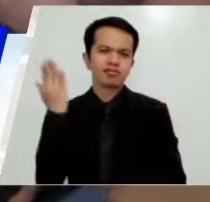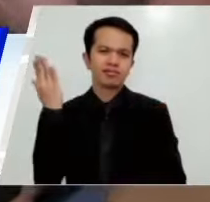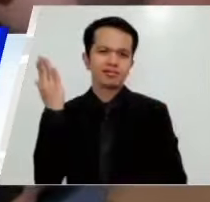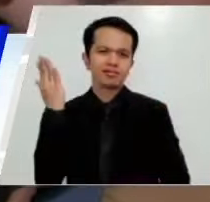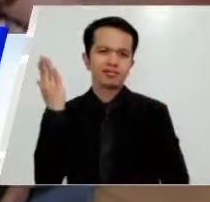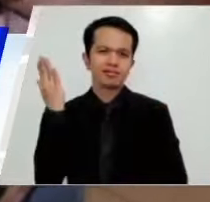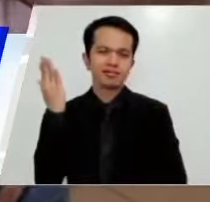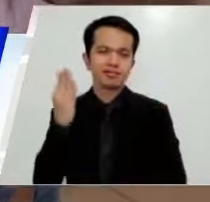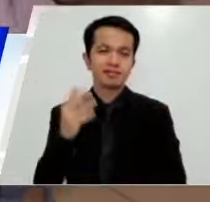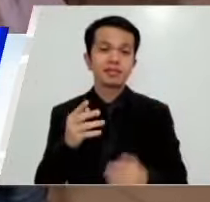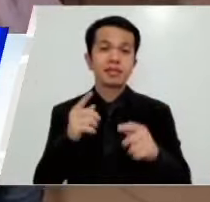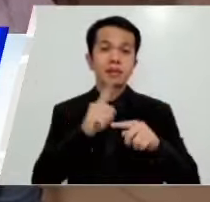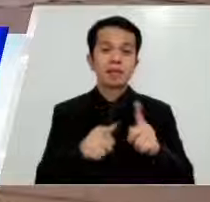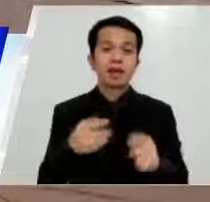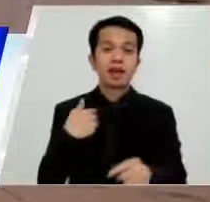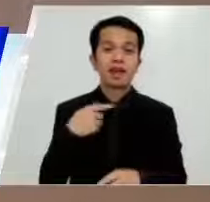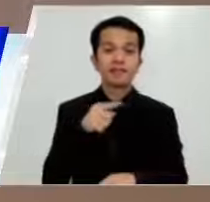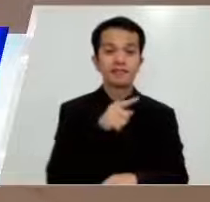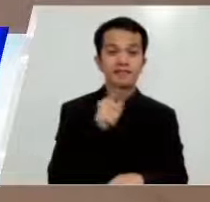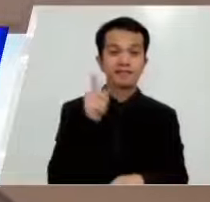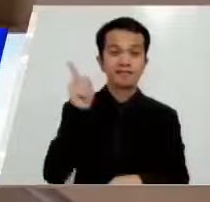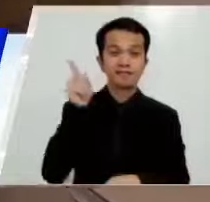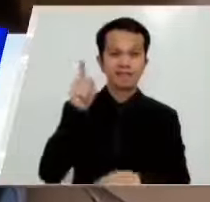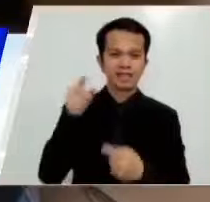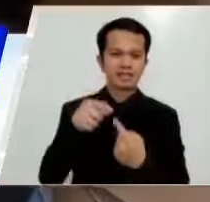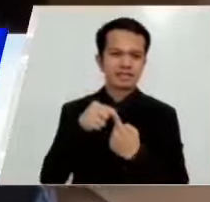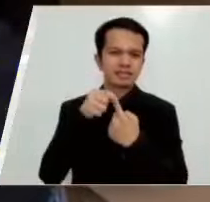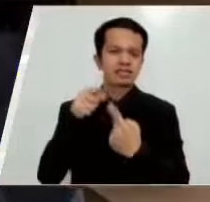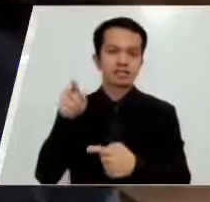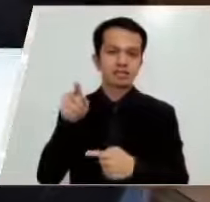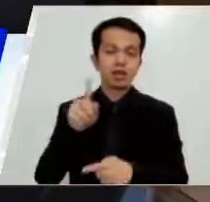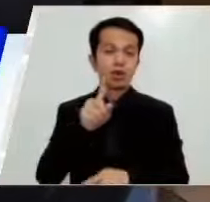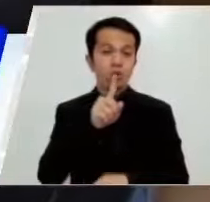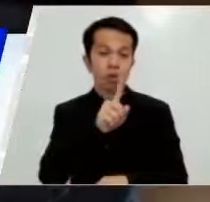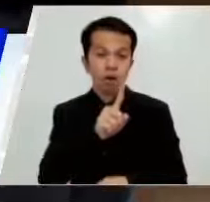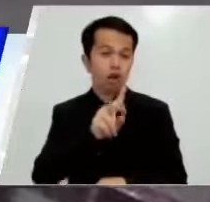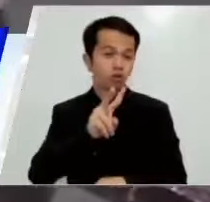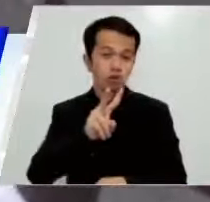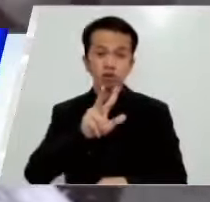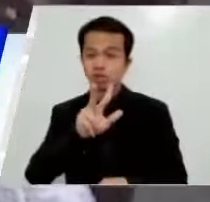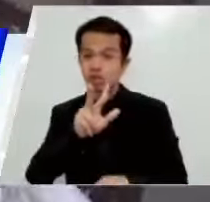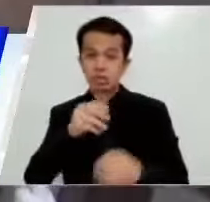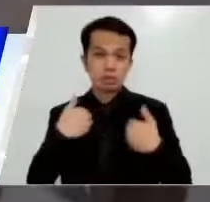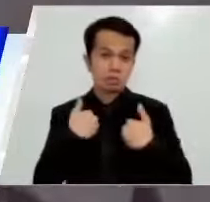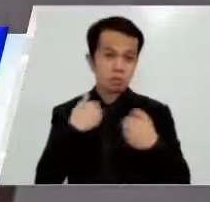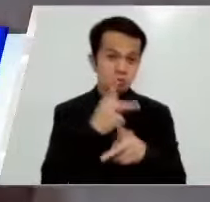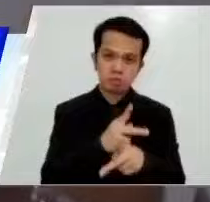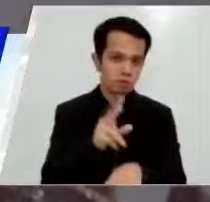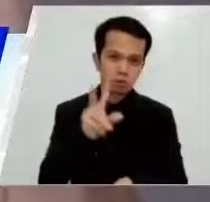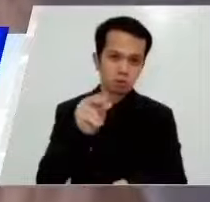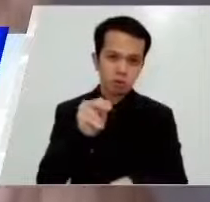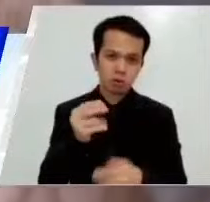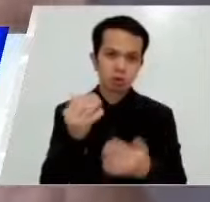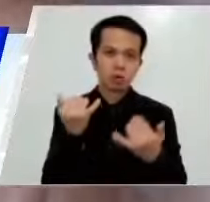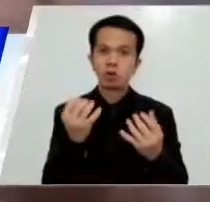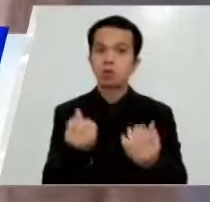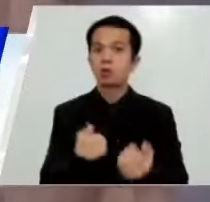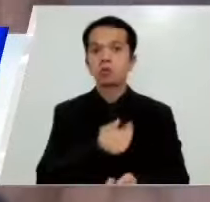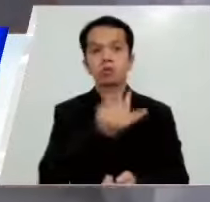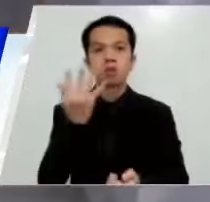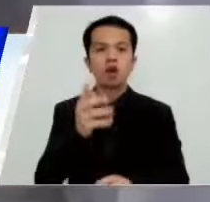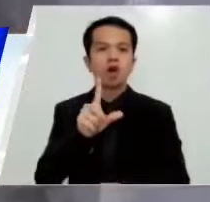ang 35 taong gulang na si Michelle, hindi lang isa, dalawa, tatlo ang pets. Meron siyang 20